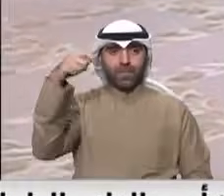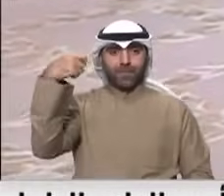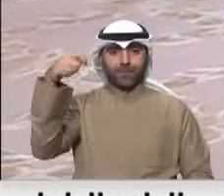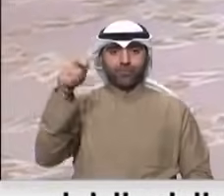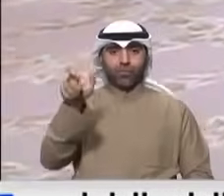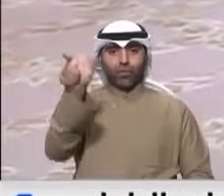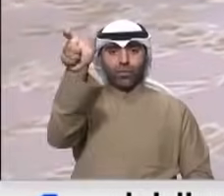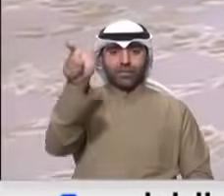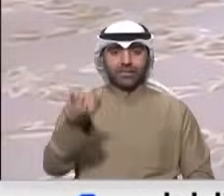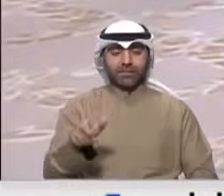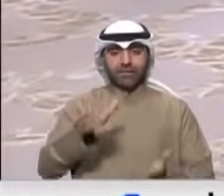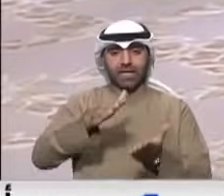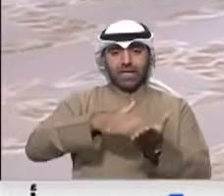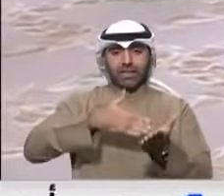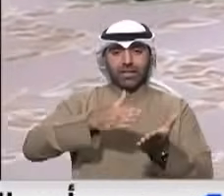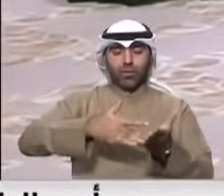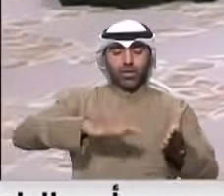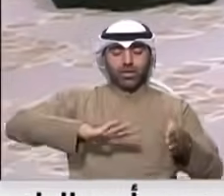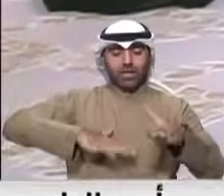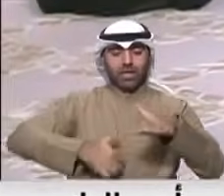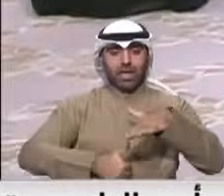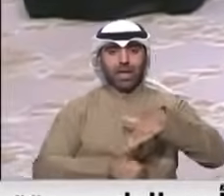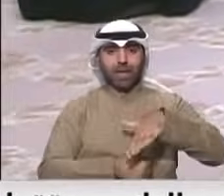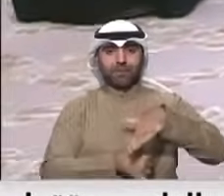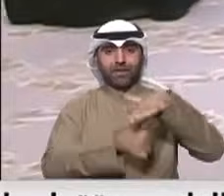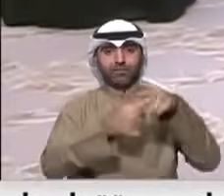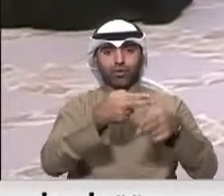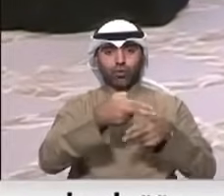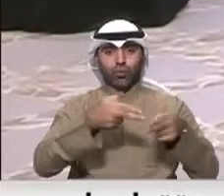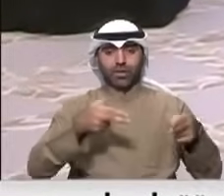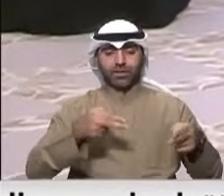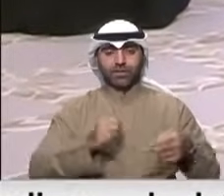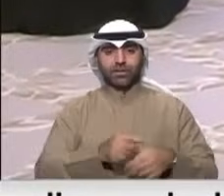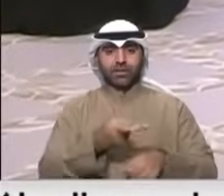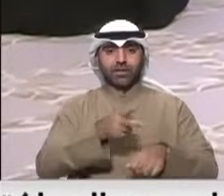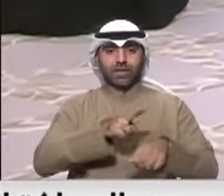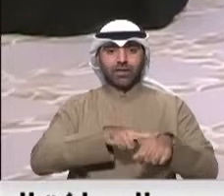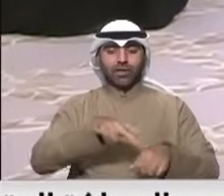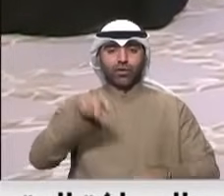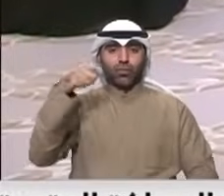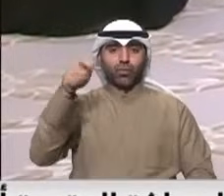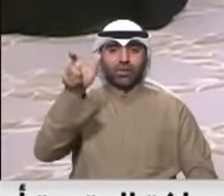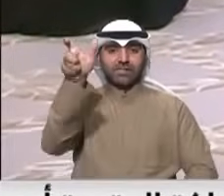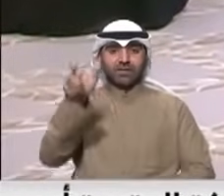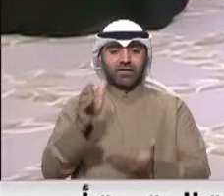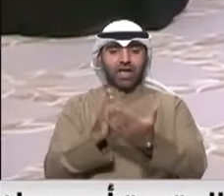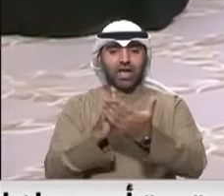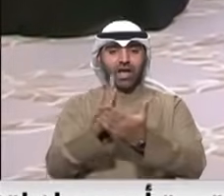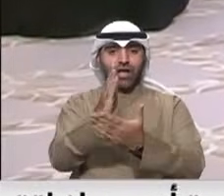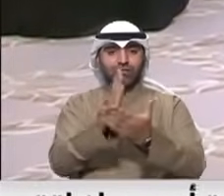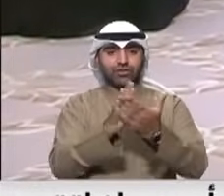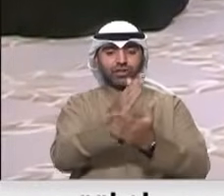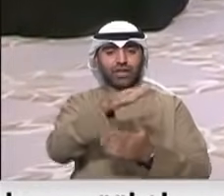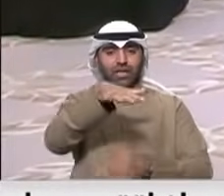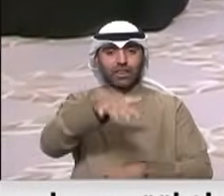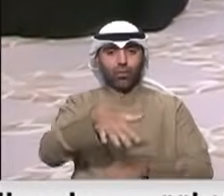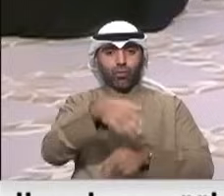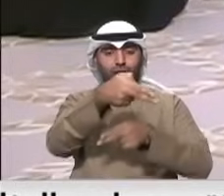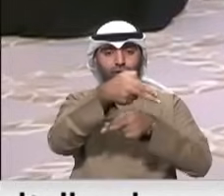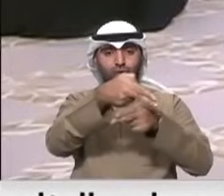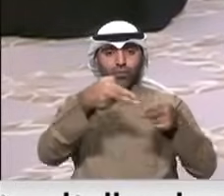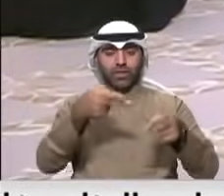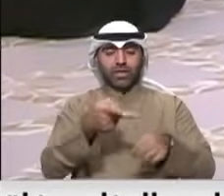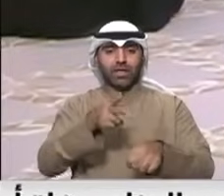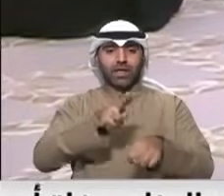معالي وزير شؤون الديوان الاميريه الشيخ محمد العبد الله المبارك الصباح ووزير الخارجيه الشيخ سالم عبد الله الجابر الصباح